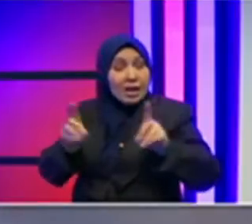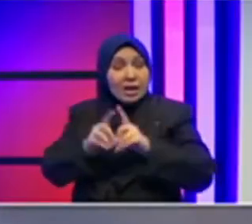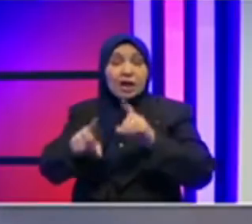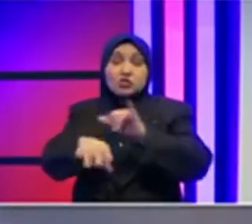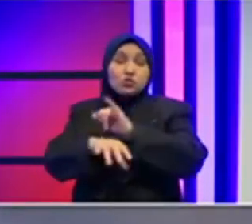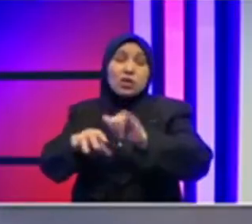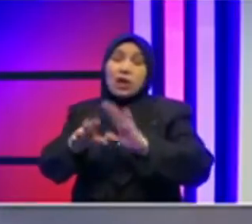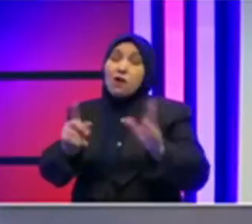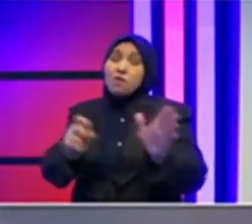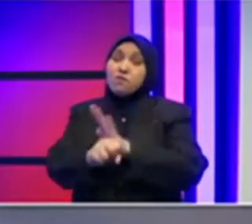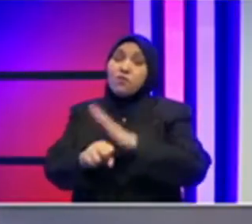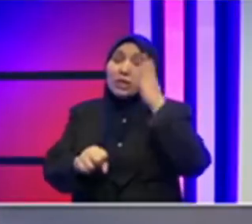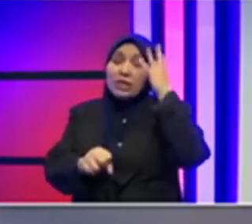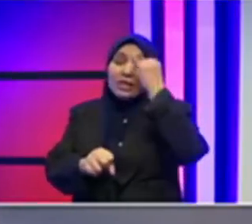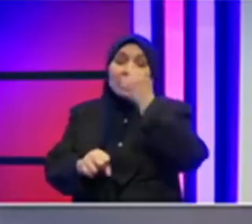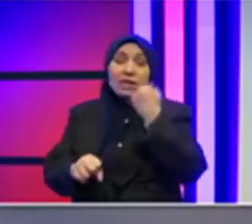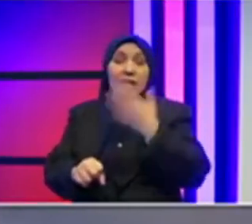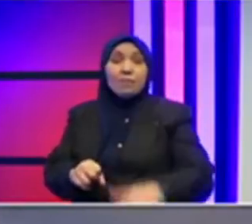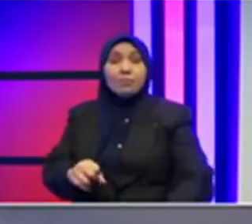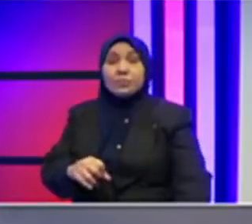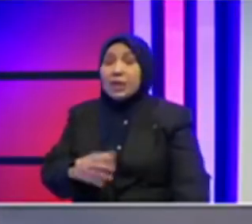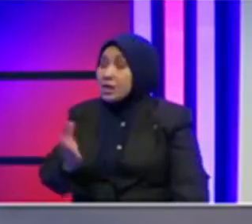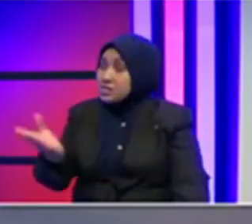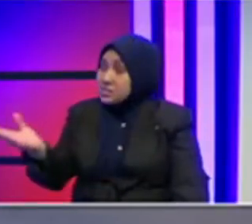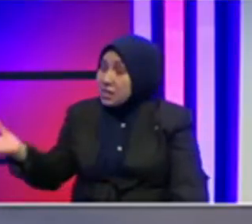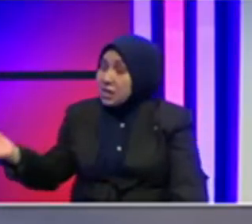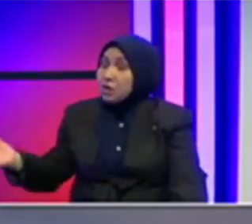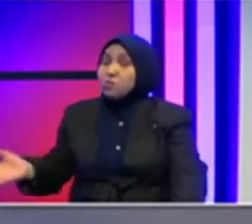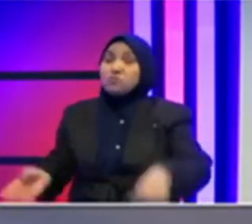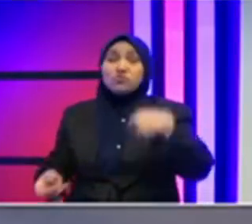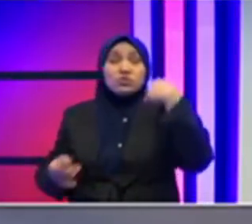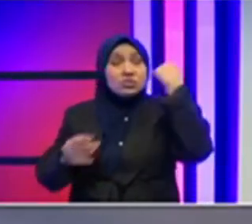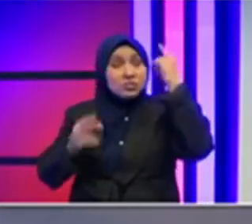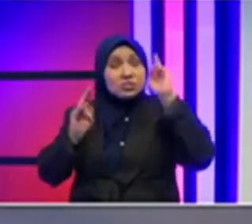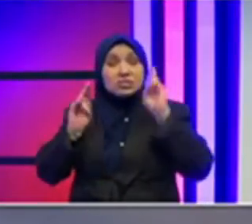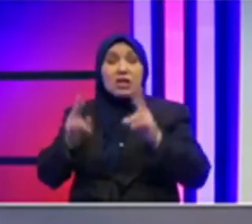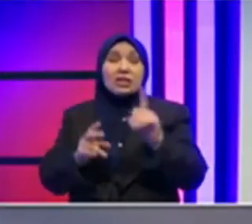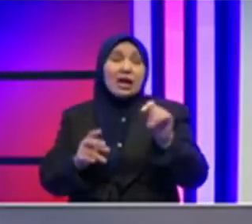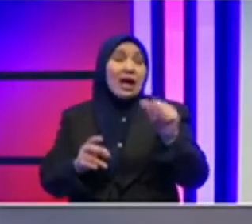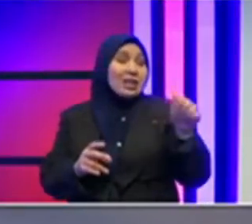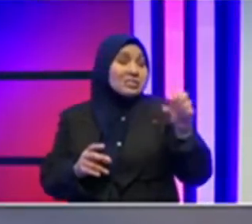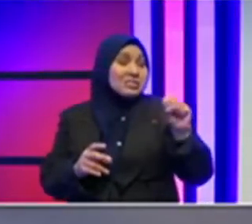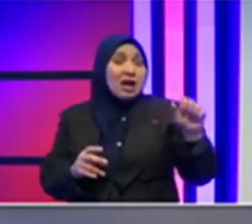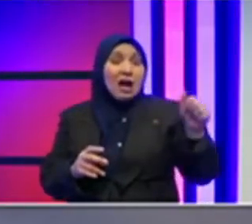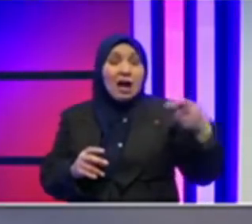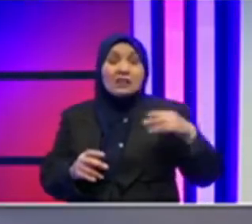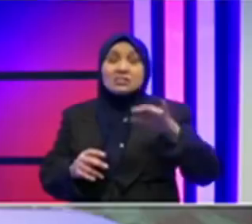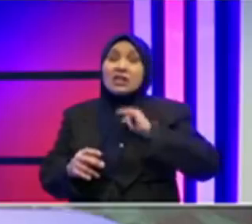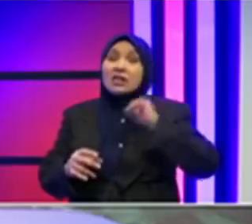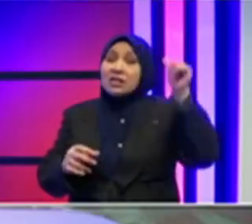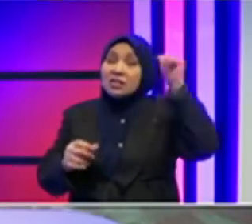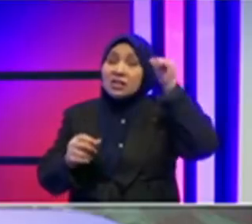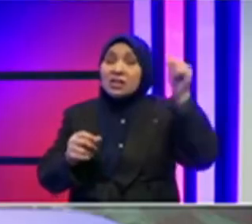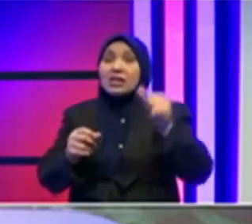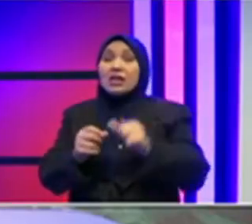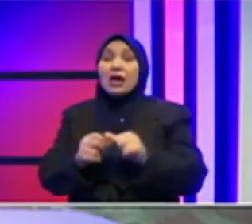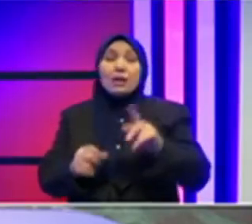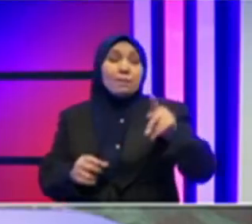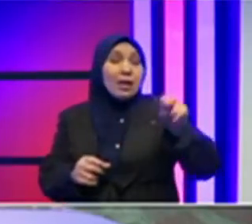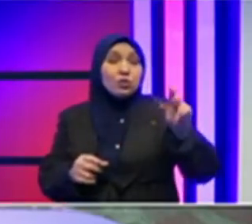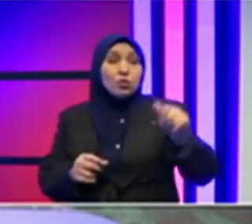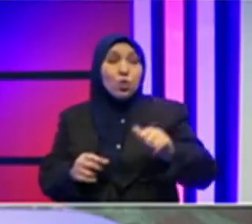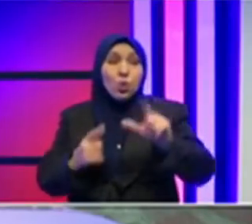penuh keindahan. Ayat 15 bersama Ustaz Tarmizi. Terima kasih kepada Ustaz Fazrul. Ustaz Fazrul sebut tadi as-sa'ah tadi, teringat saya satu ni pantun Ustaz ni. Ya.